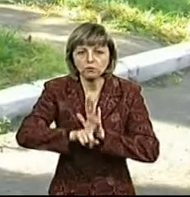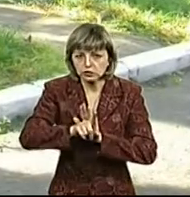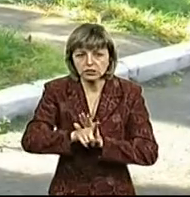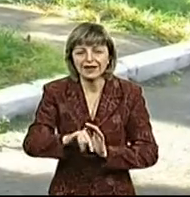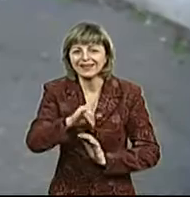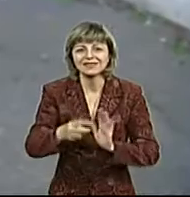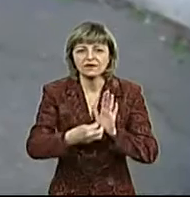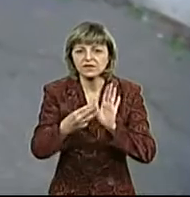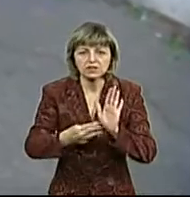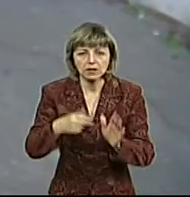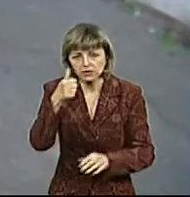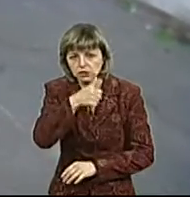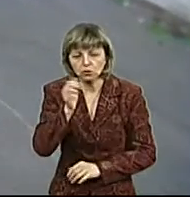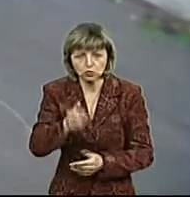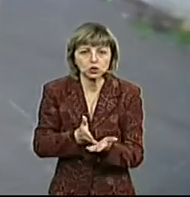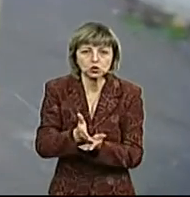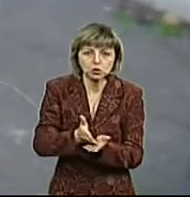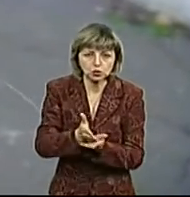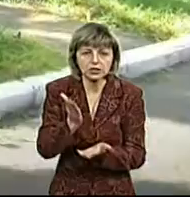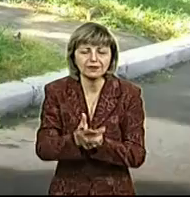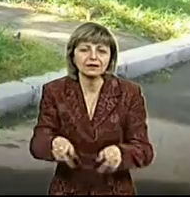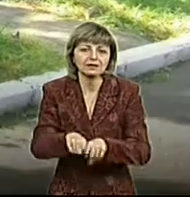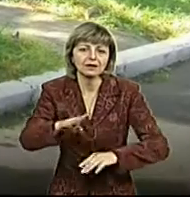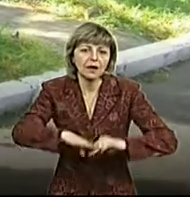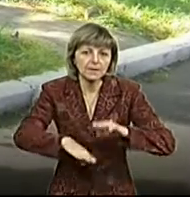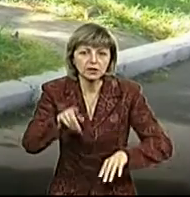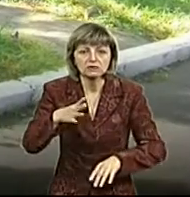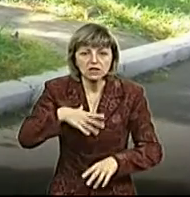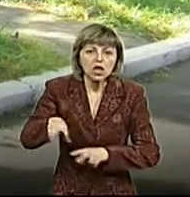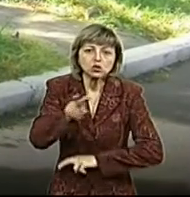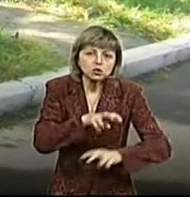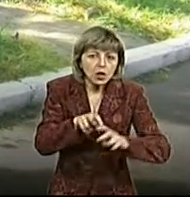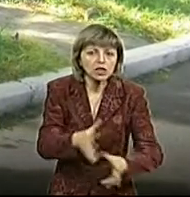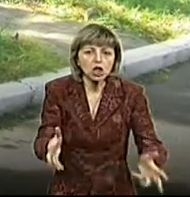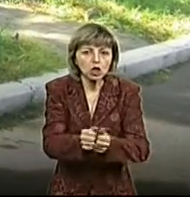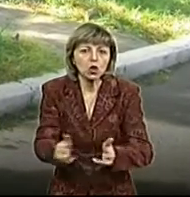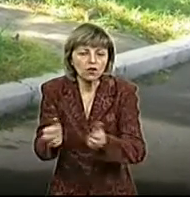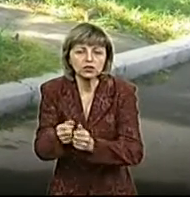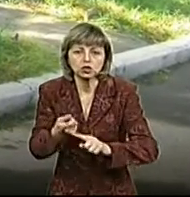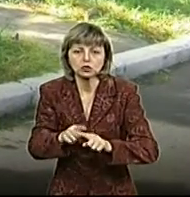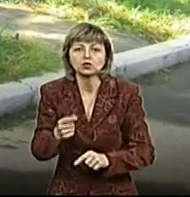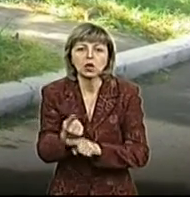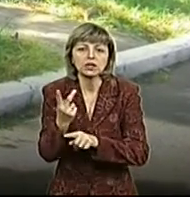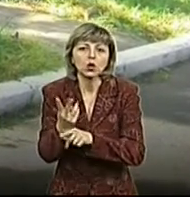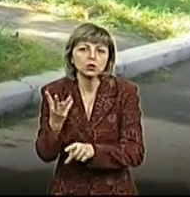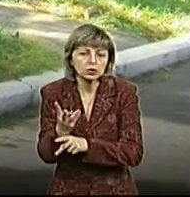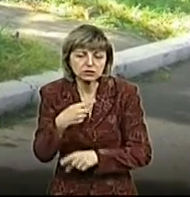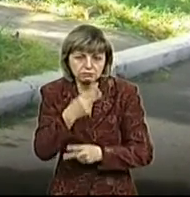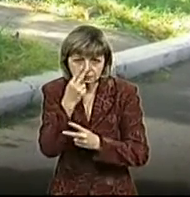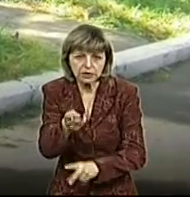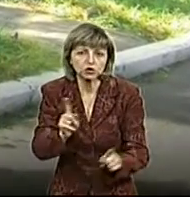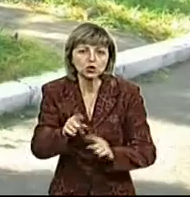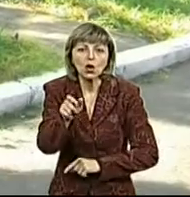вони можуть проходити військову службу. Є така практика, що приходиться їх шукати, ловити, тому що неодноразово я вже звертав увагу,